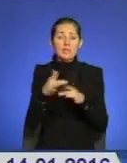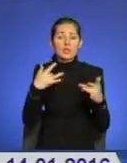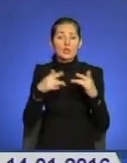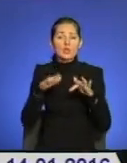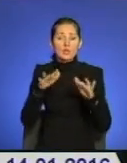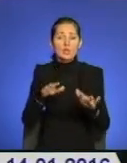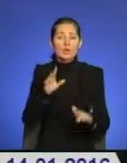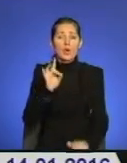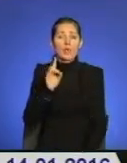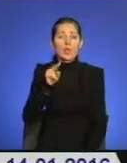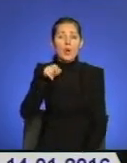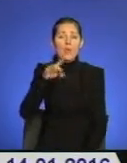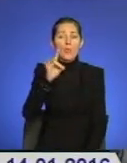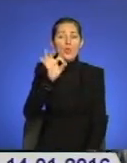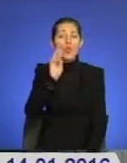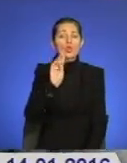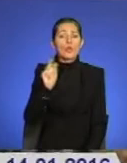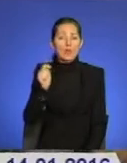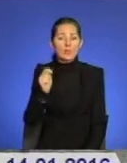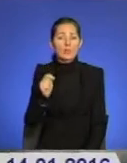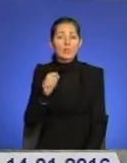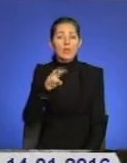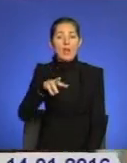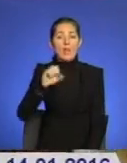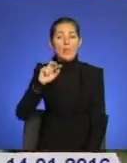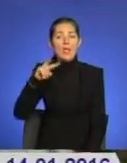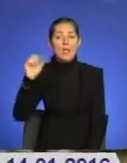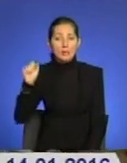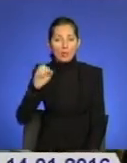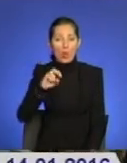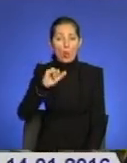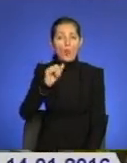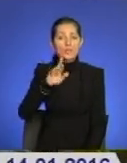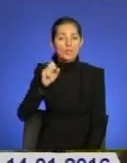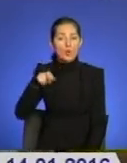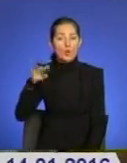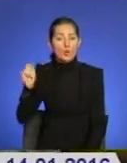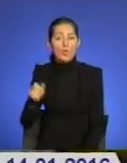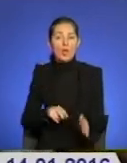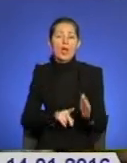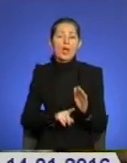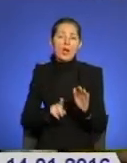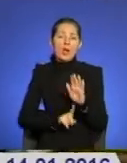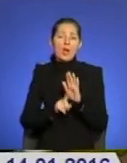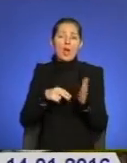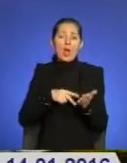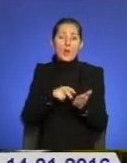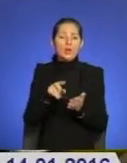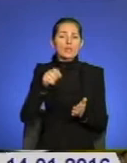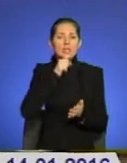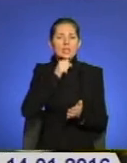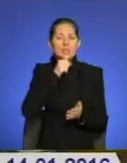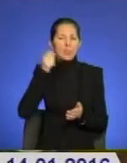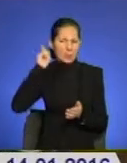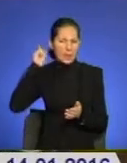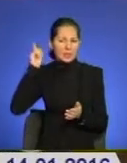Горошовій. Меланка в Устя і Горошову приходить з діда-прадіда. Протлива в українському строї, в товаристві фольклорних персонажів і